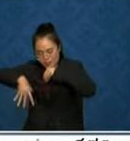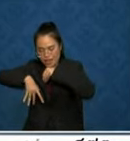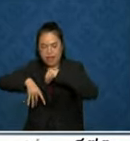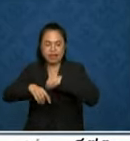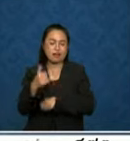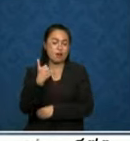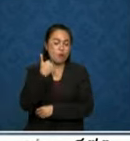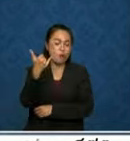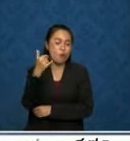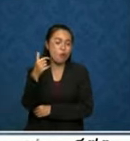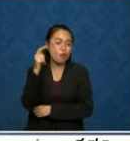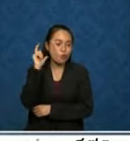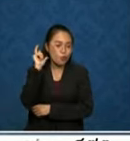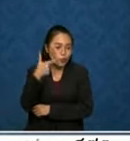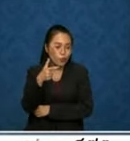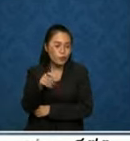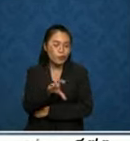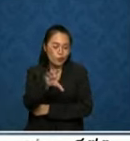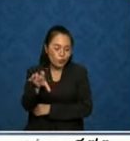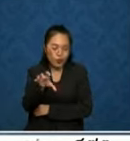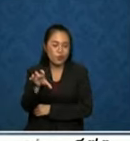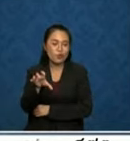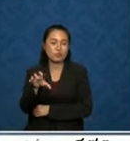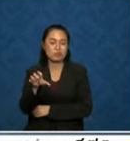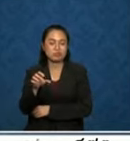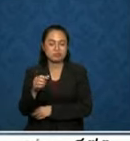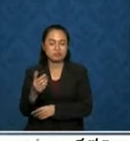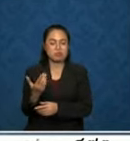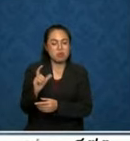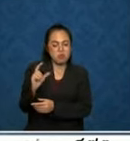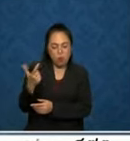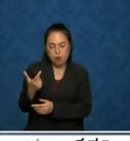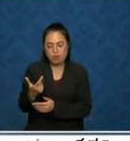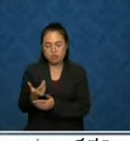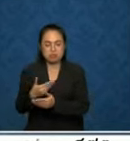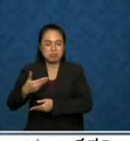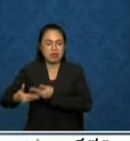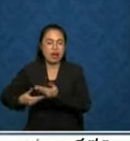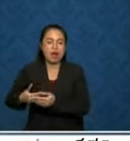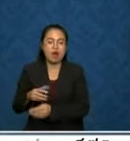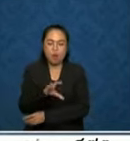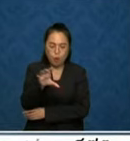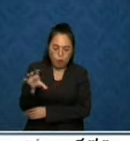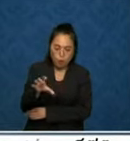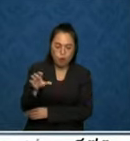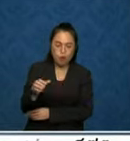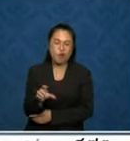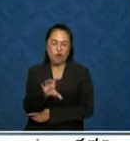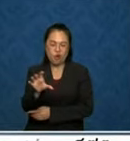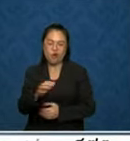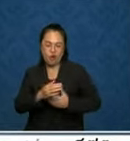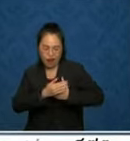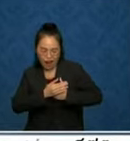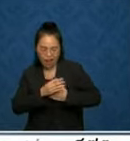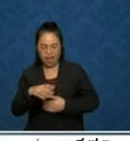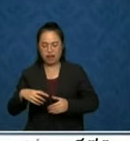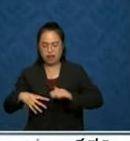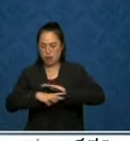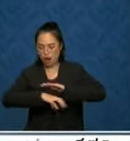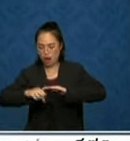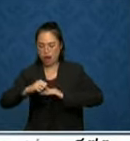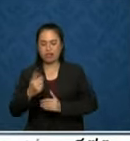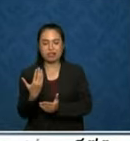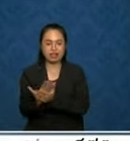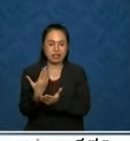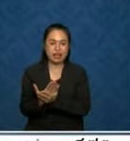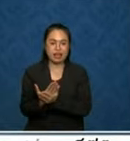ก๊งหนี้นอกระบบแก๊งหลอกหางานแก๊งตกทองเรื่อยไปถึงโรแมนต์สแกมไปจนถึงการใช้ความเชื่อทางศาสนาและ